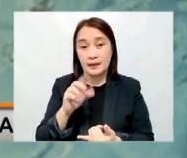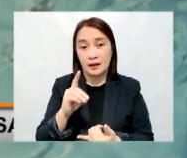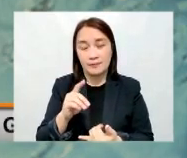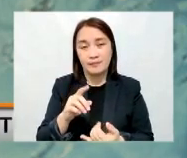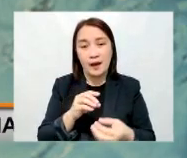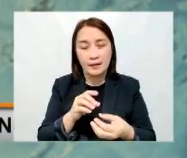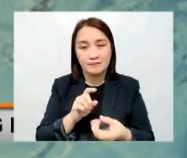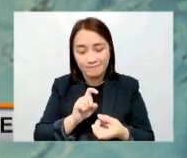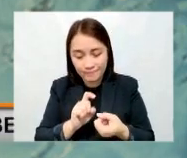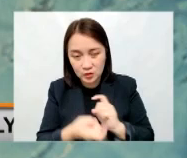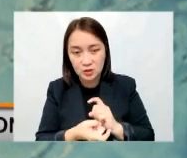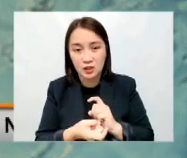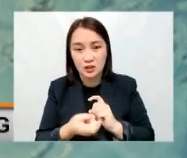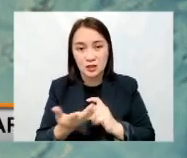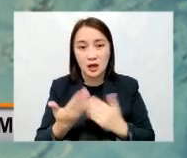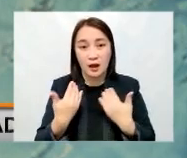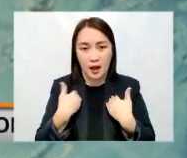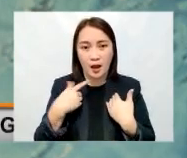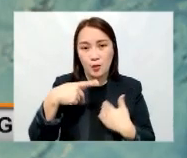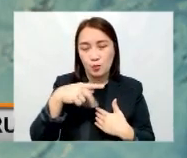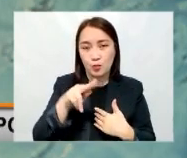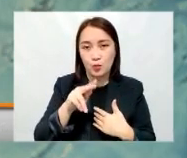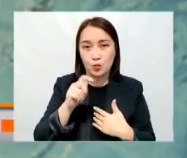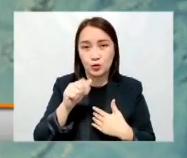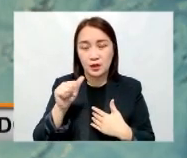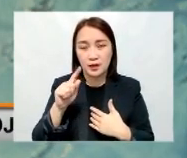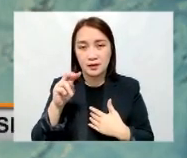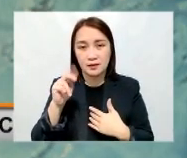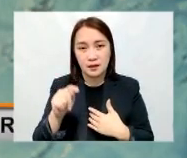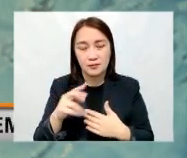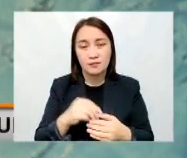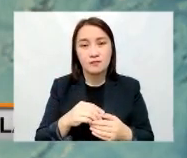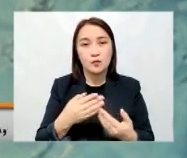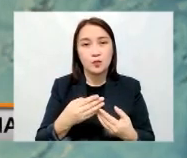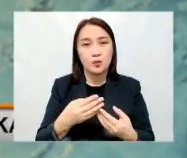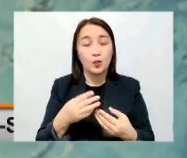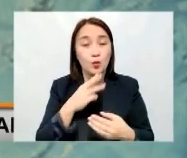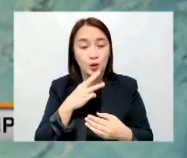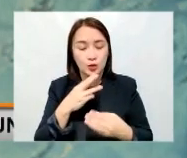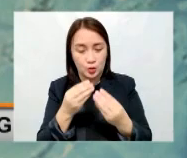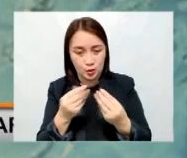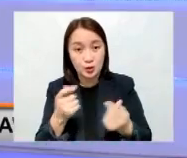membranes sa Putatan Water Treatment Plant 2 sa Muntinlupa para sa mas maayos na paglilinis ng kanilang tubig.